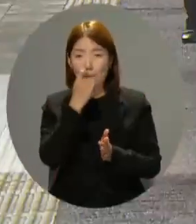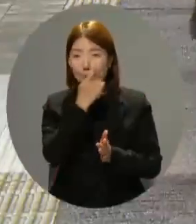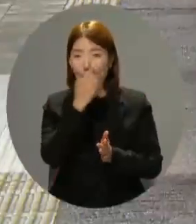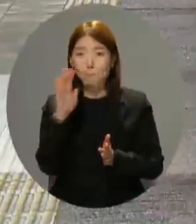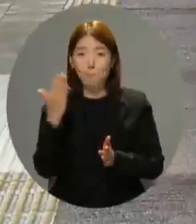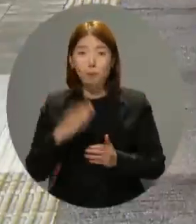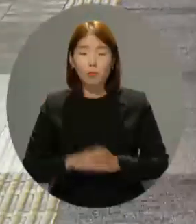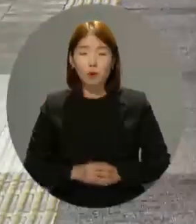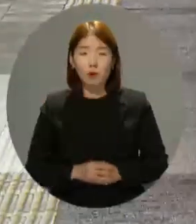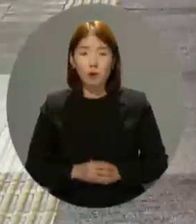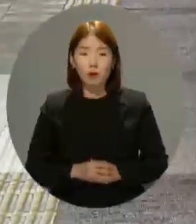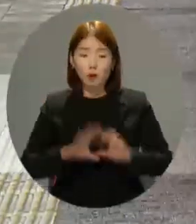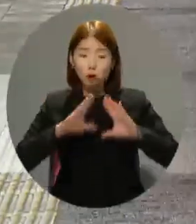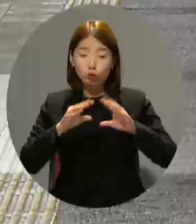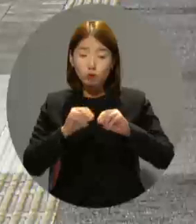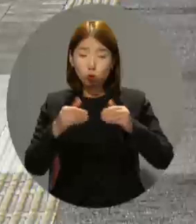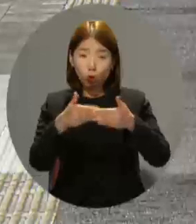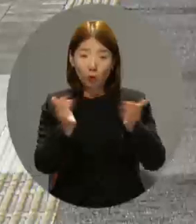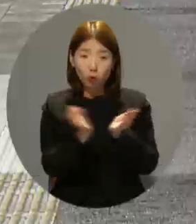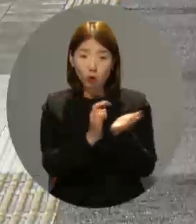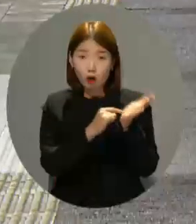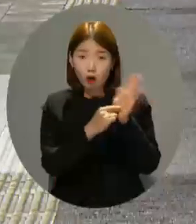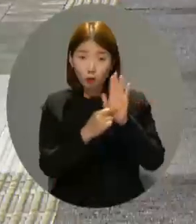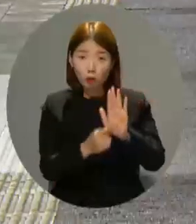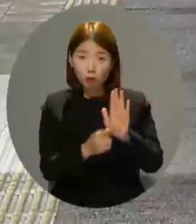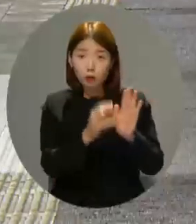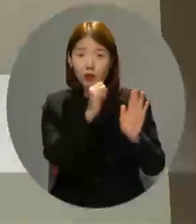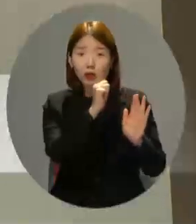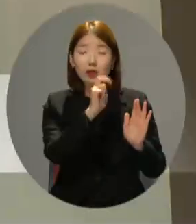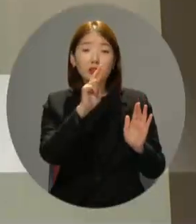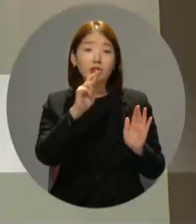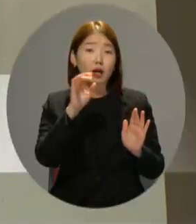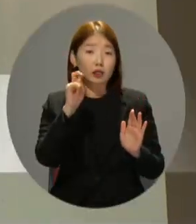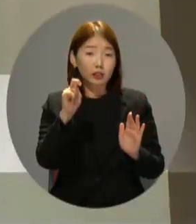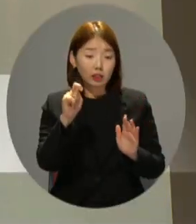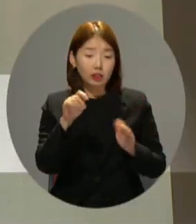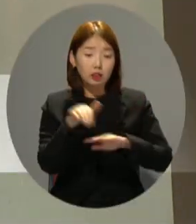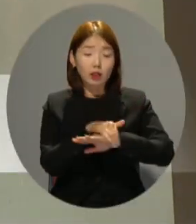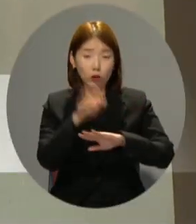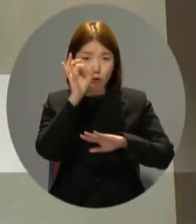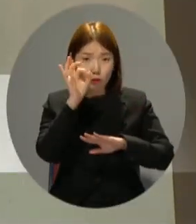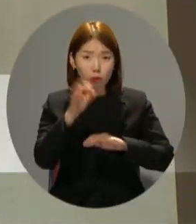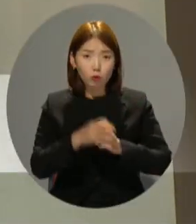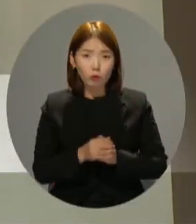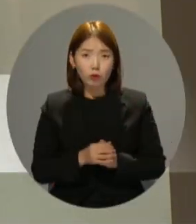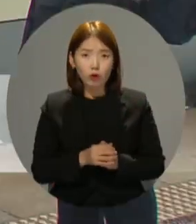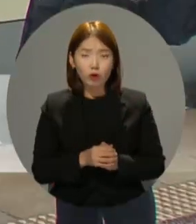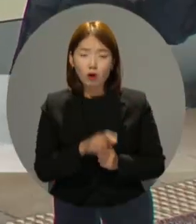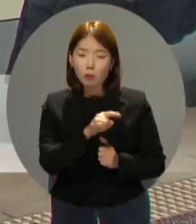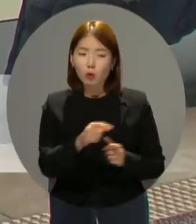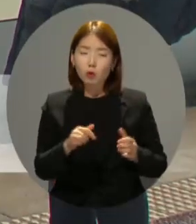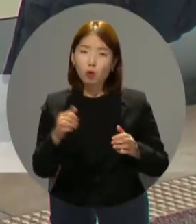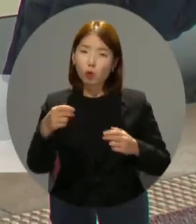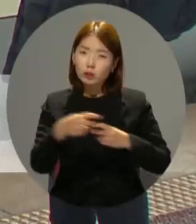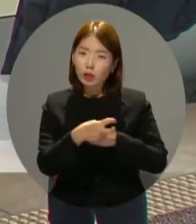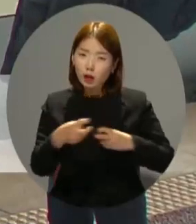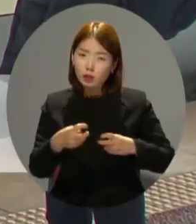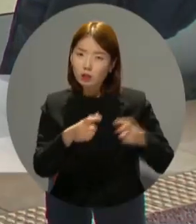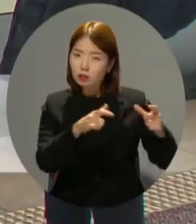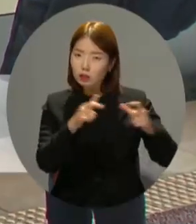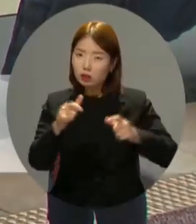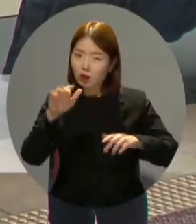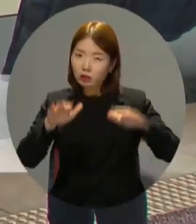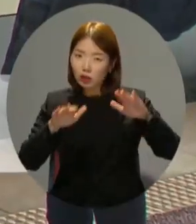확인됐습니다. 국토부가 지난 4일 발표한 전라선 SRT 투입 계획에 따르면 선로 용량과 차량, 그리고 지역